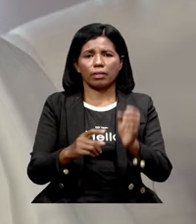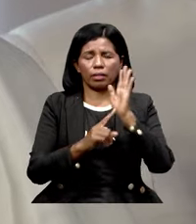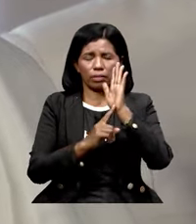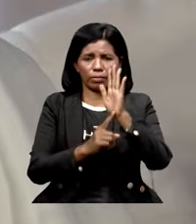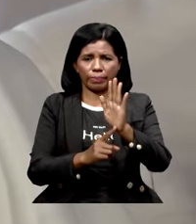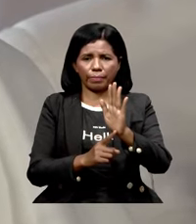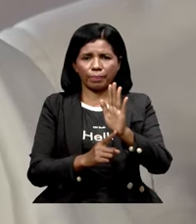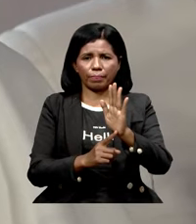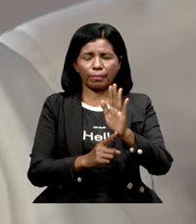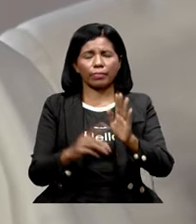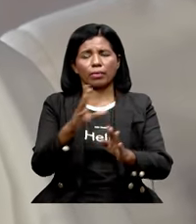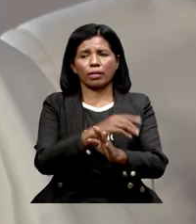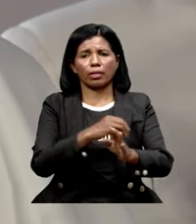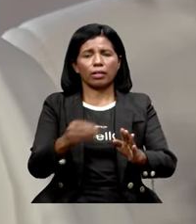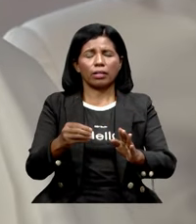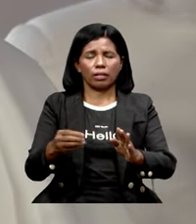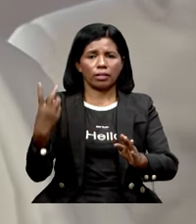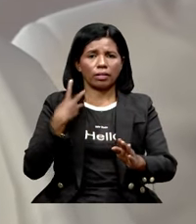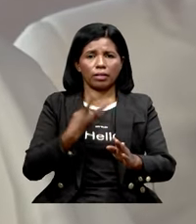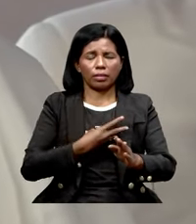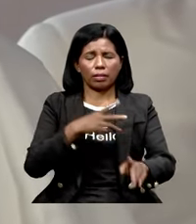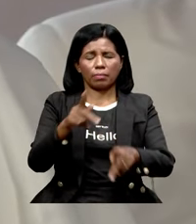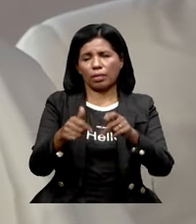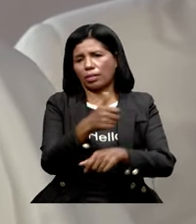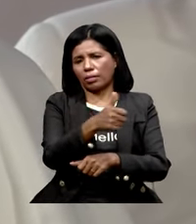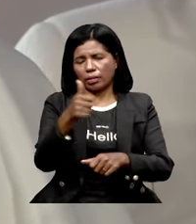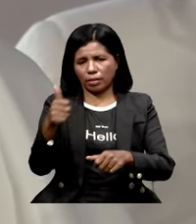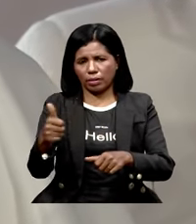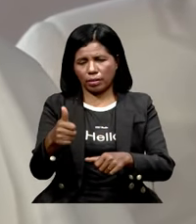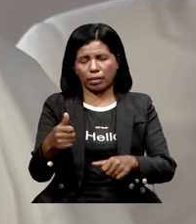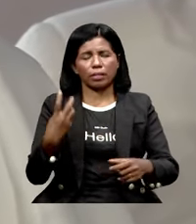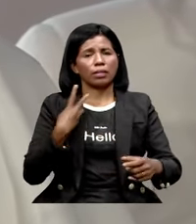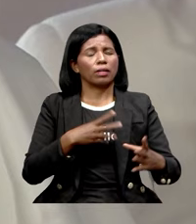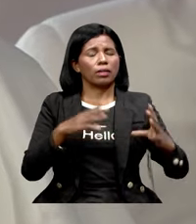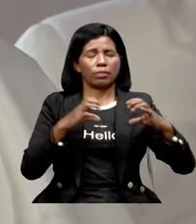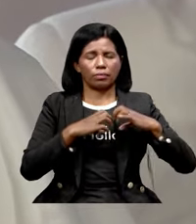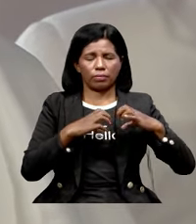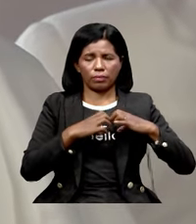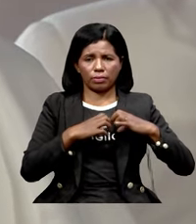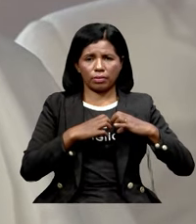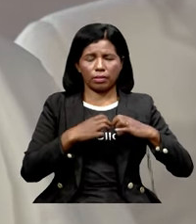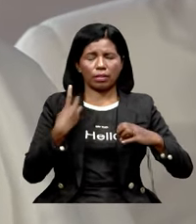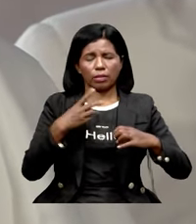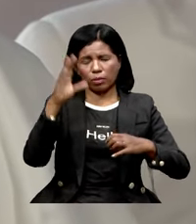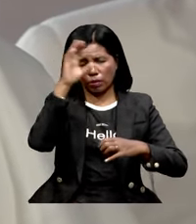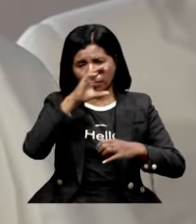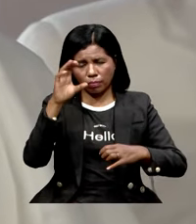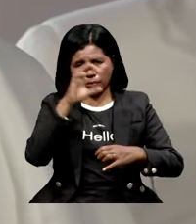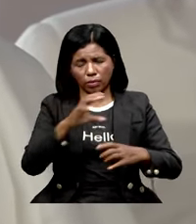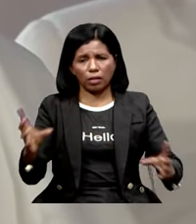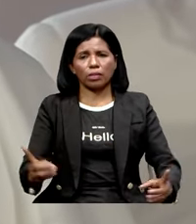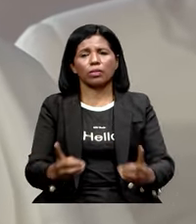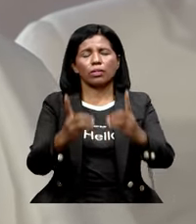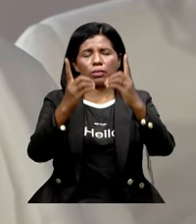terbatas yang dibawa oleh kita masing-masing kita i perjumpaan dengan